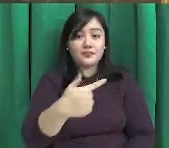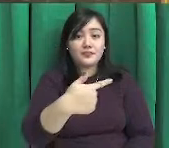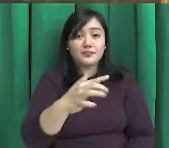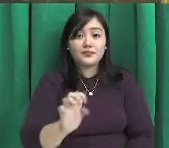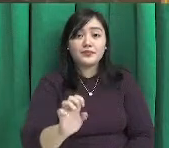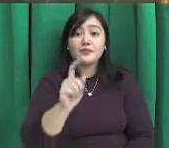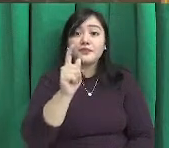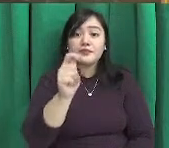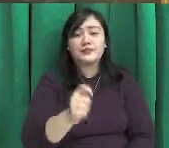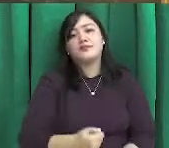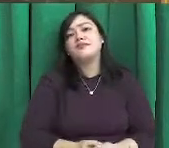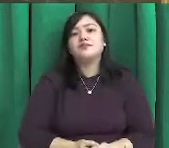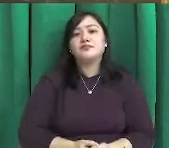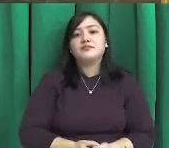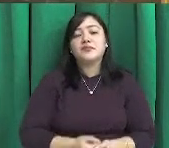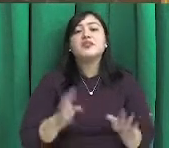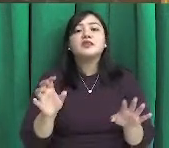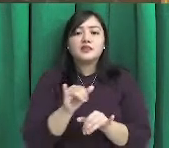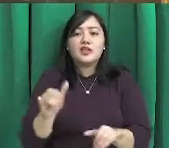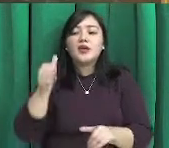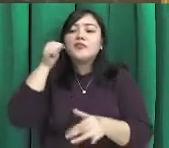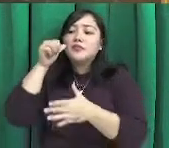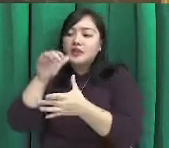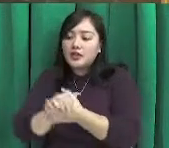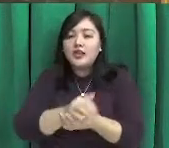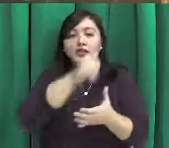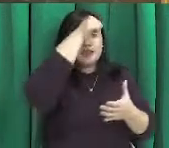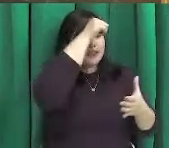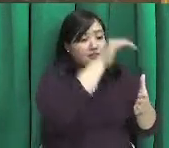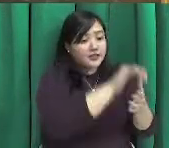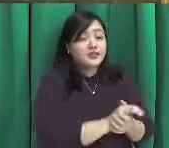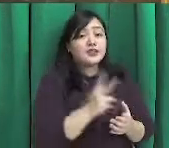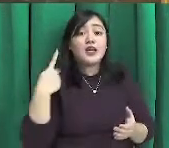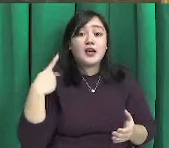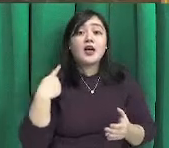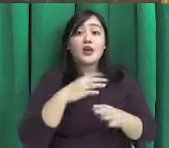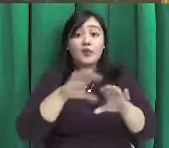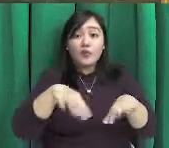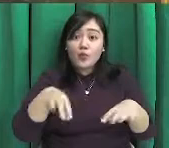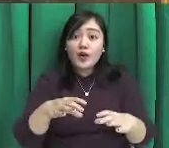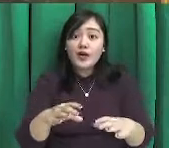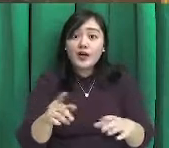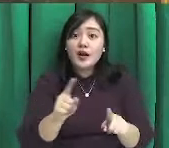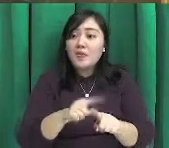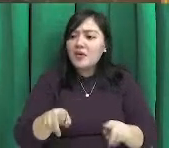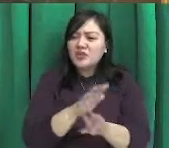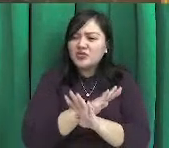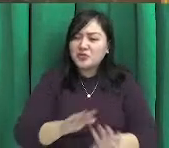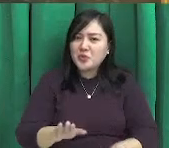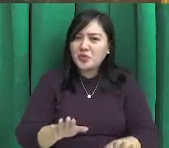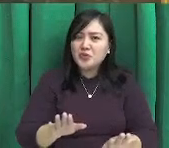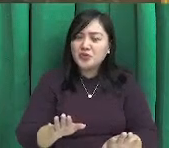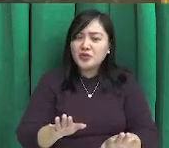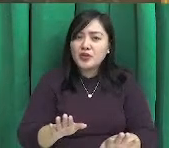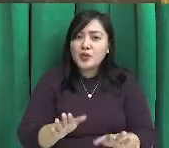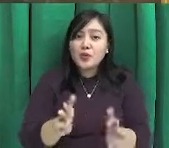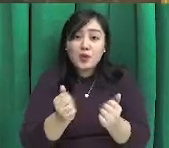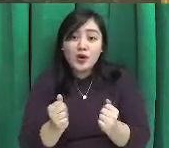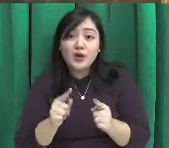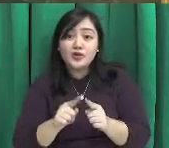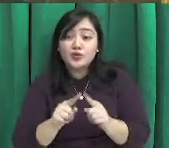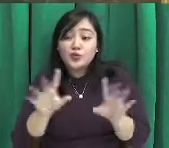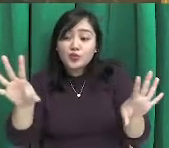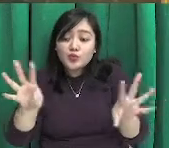nilang pagsamahin yung sweldo. Tanong ko, bakit? Kayo nang bahala sumagot. Alright?